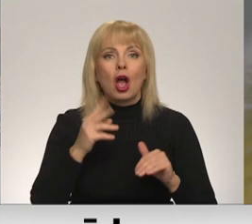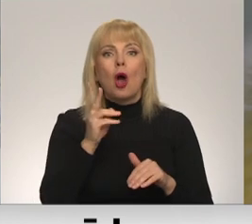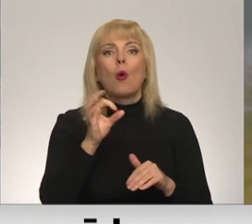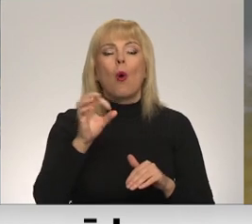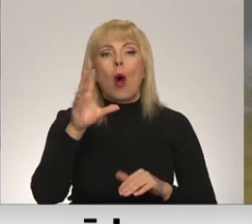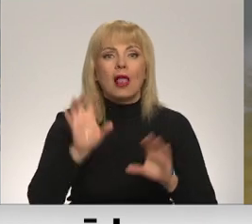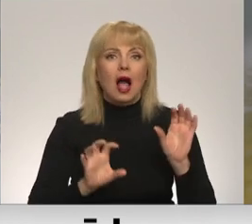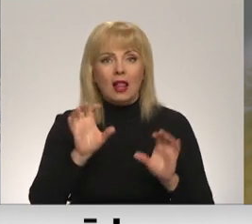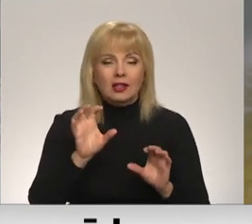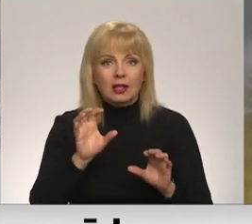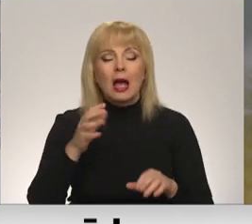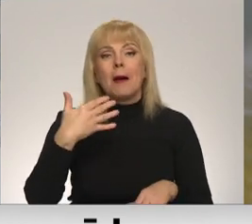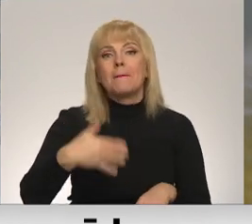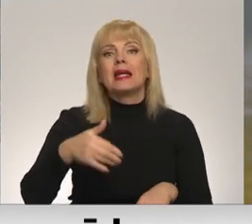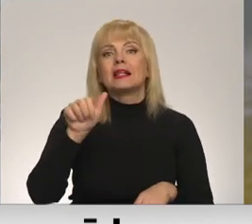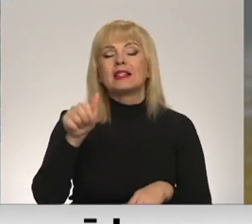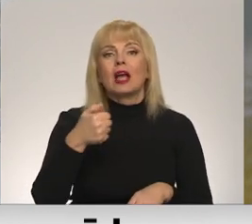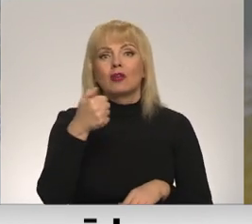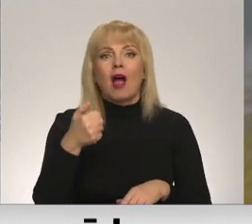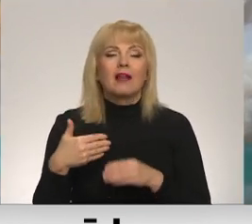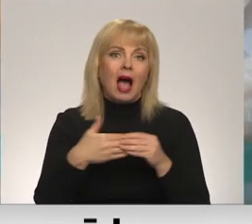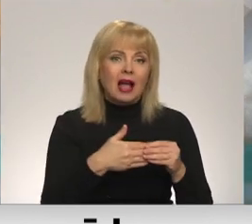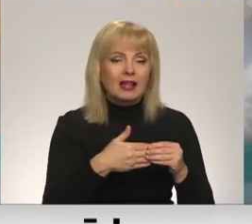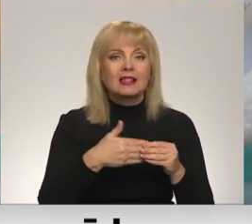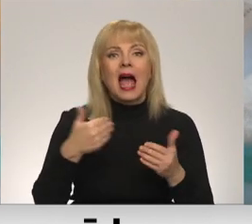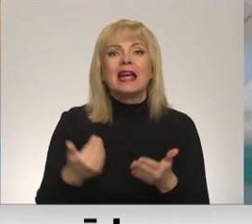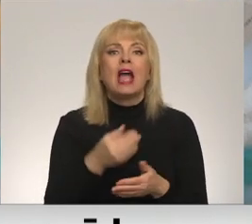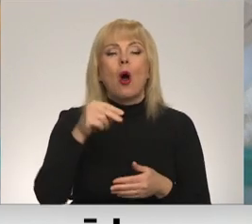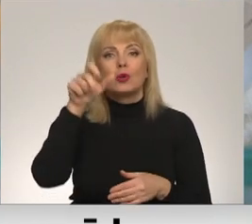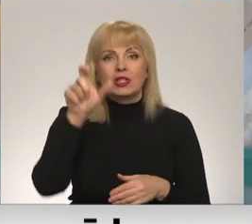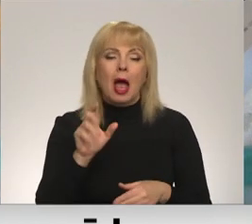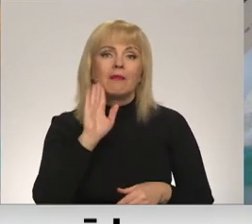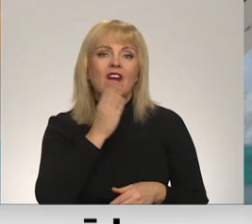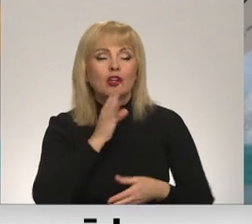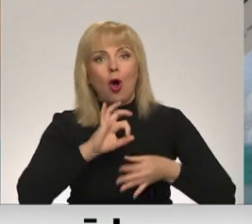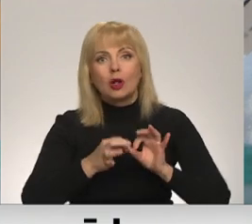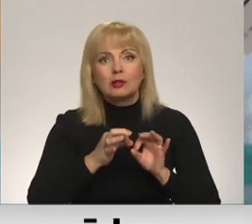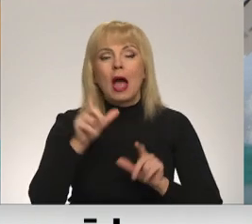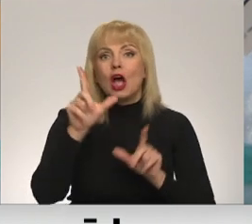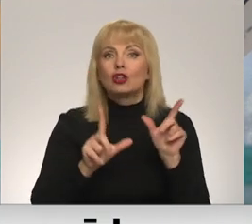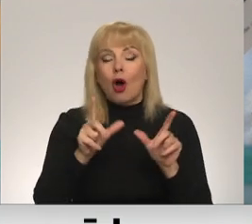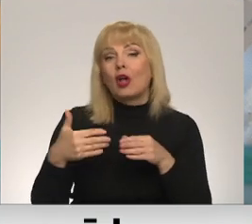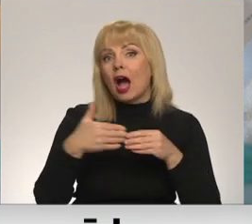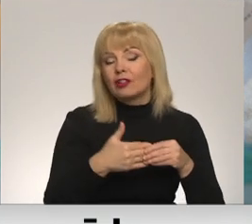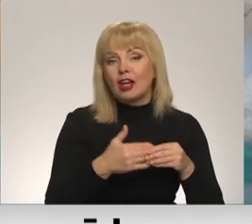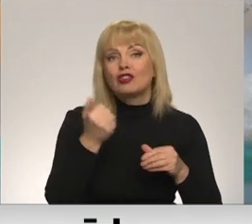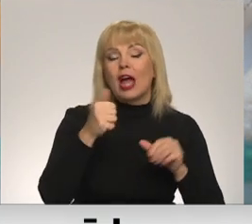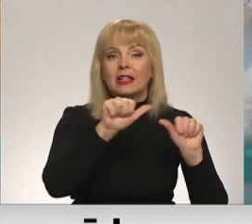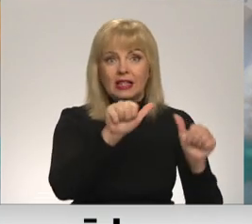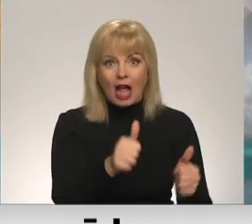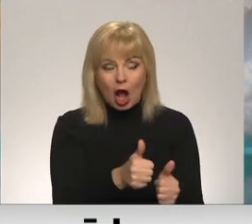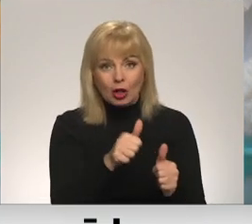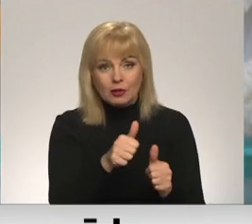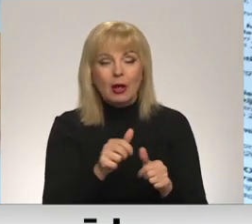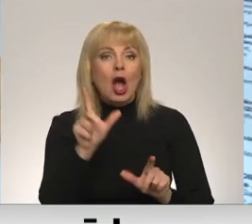kuru 1956. Gadā atveda Inese Jaunzeme. No vasaras olimpiskajām spēlēm Tokijā atvesti 4 talismani. Pašlaik